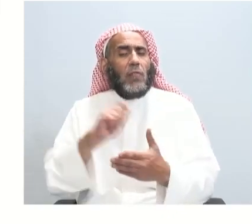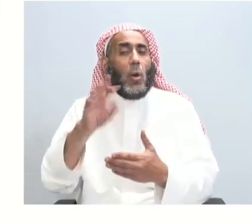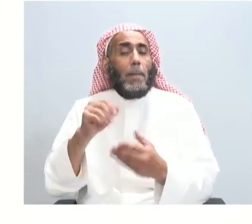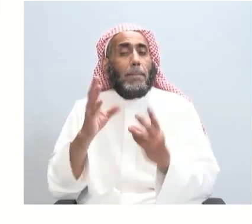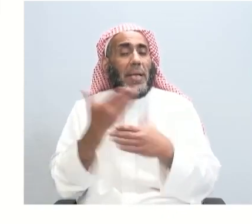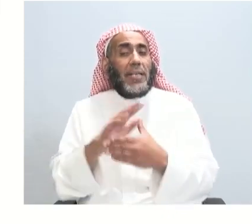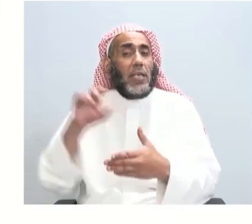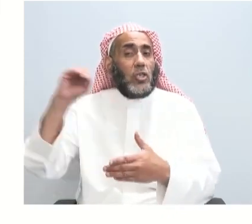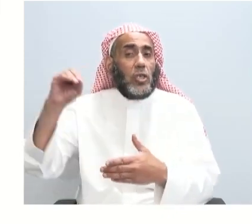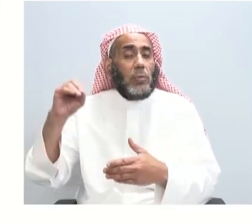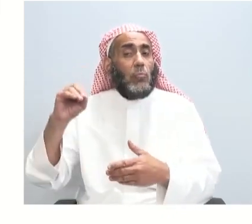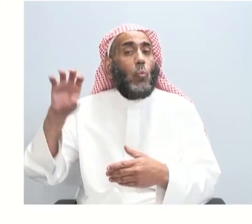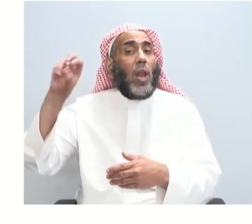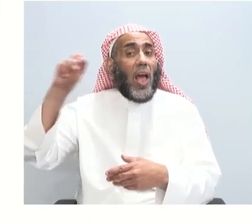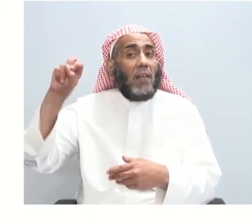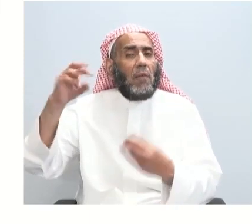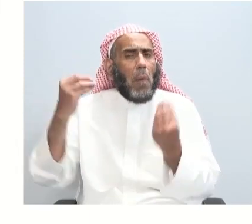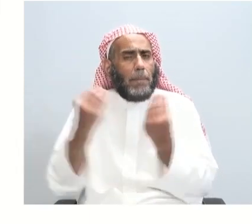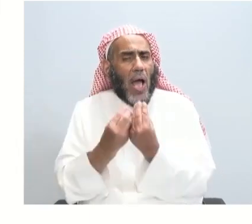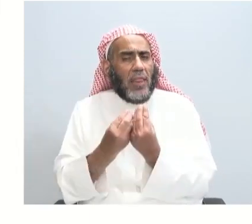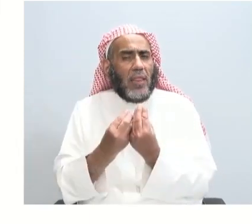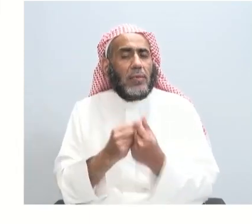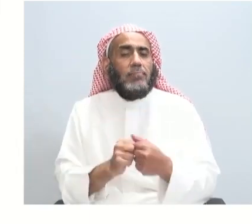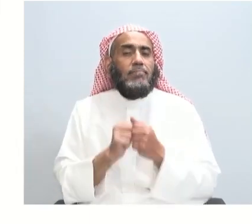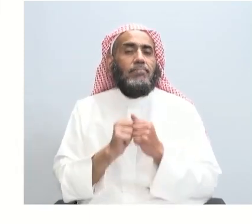الجيم والقاف.